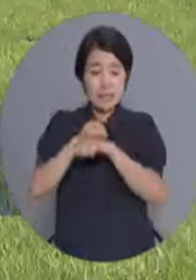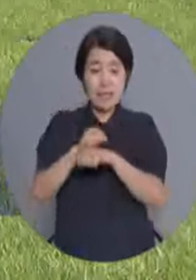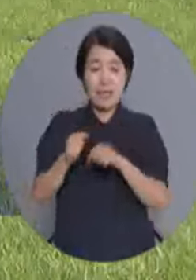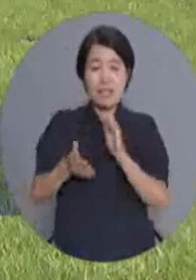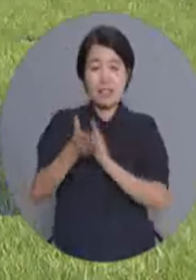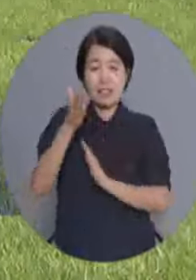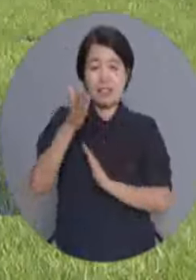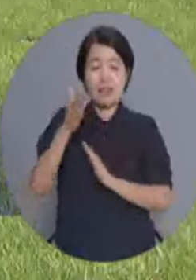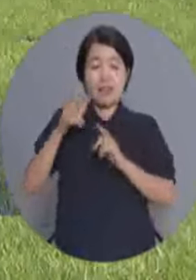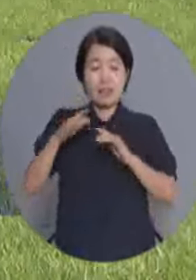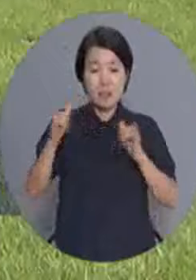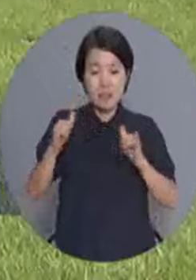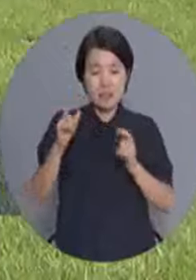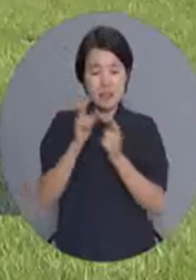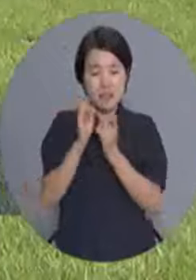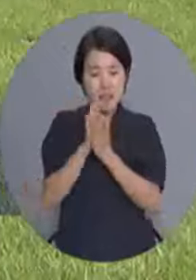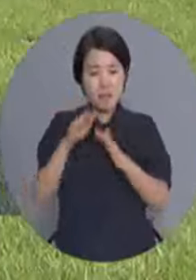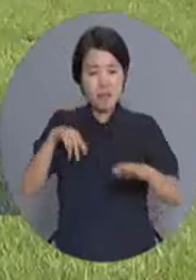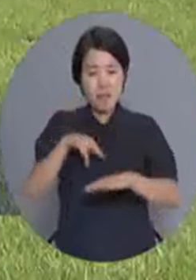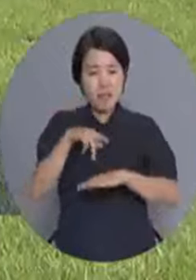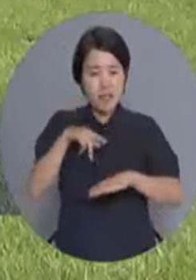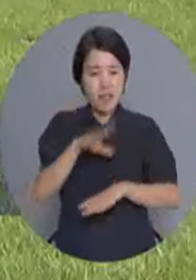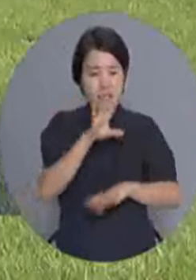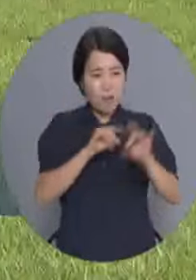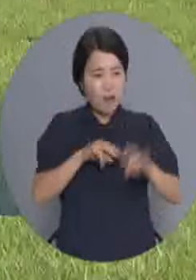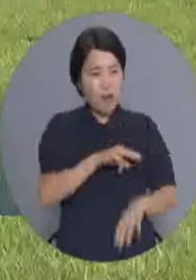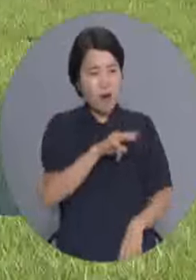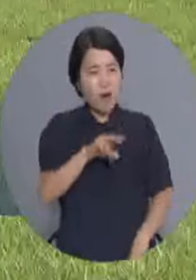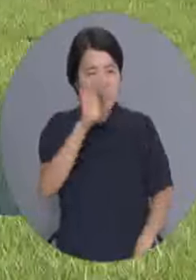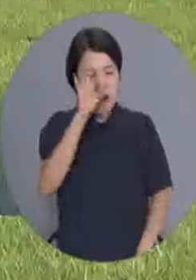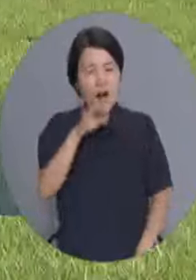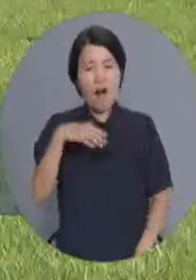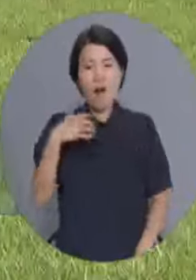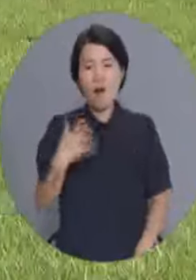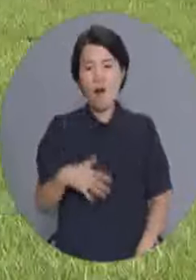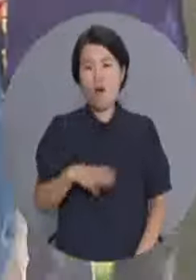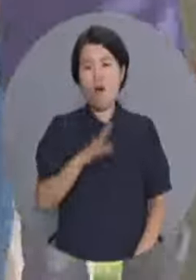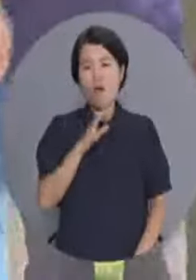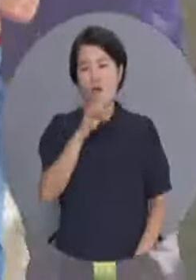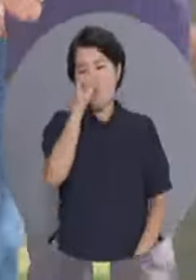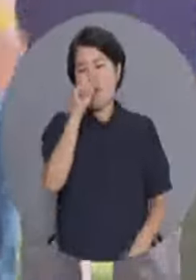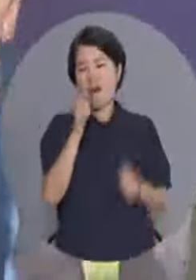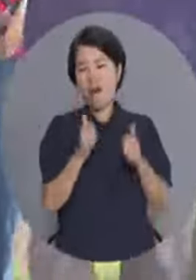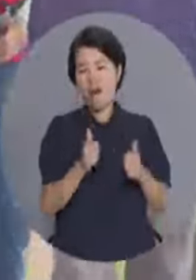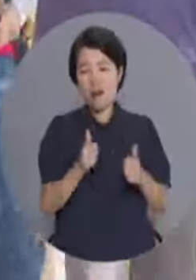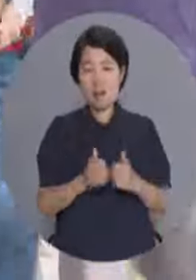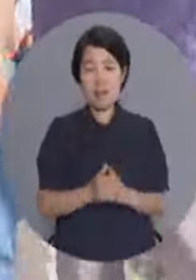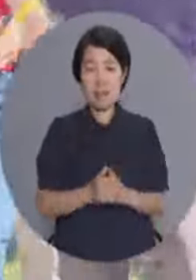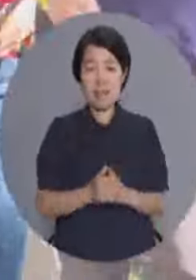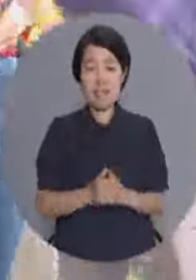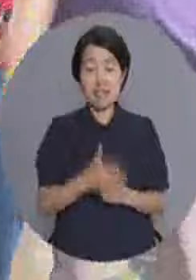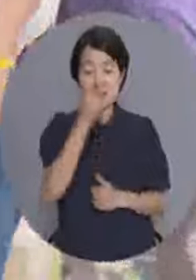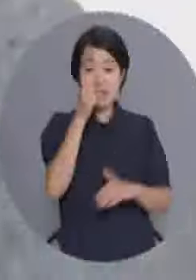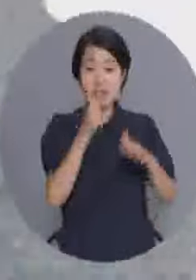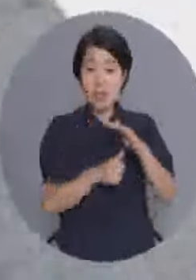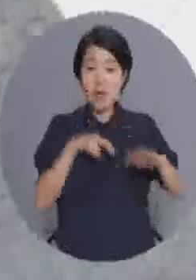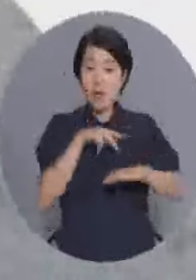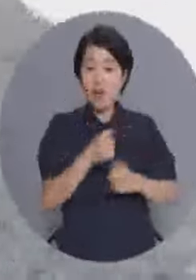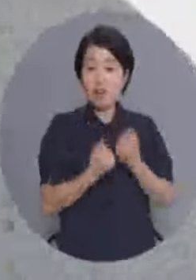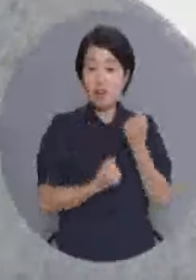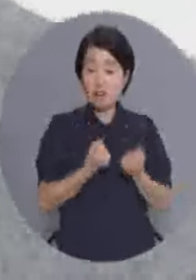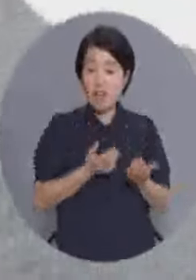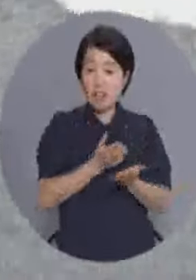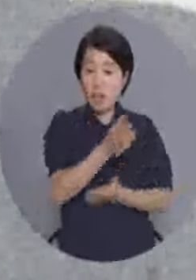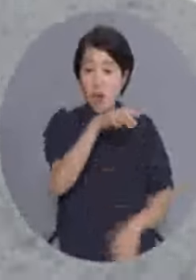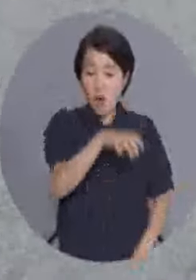직접 걸으면서 이 순천의 갯벌을 보니까 정말 정말 좋았습니다. 대표적인 대자보 도시 순천을 시민들이